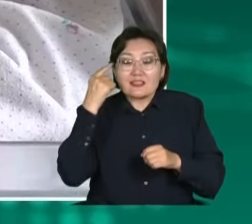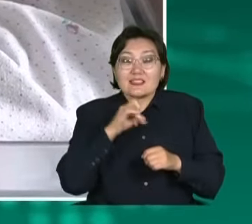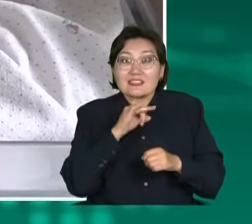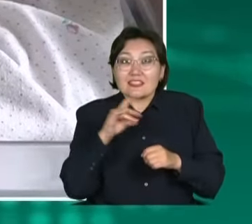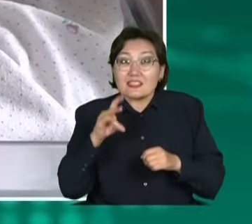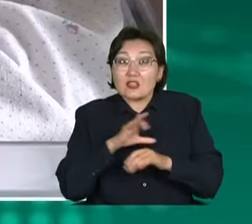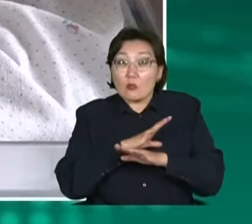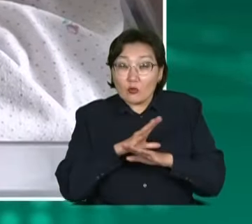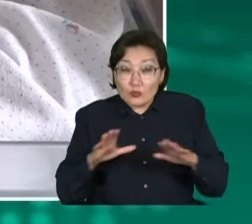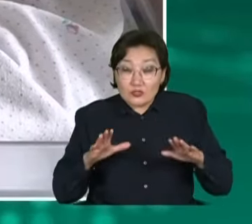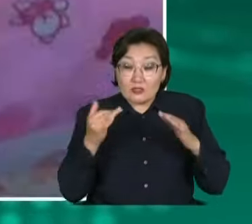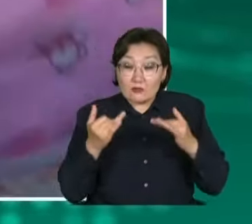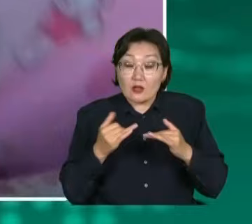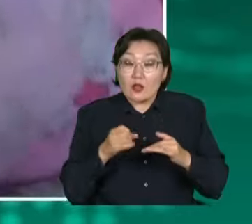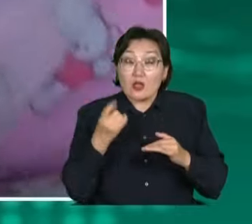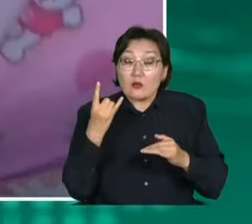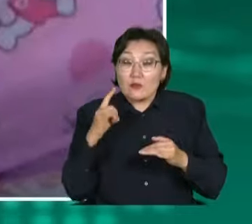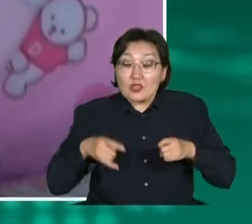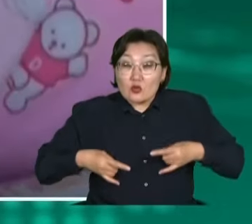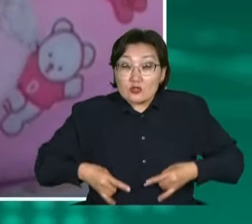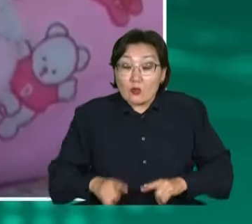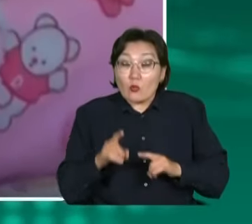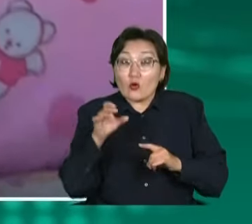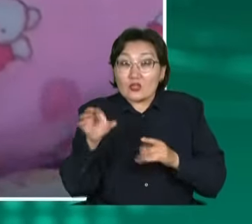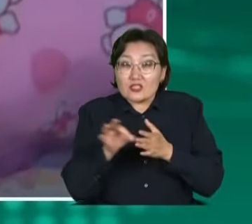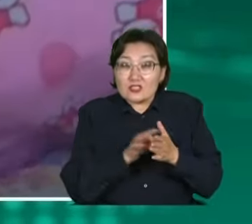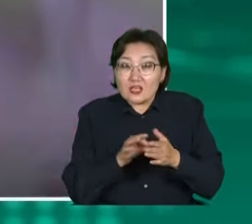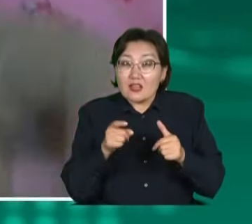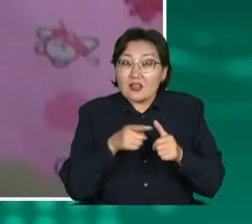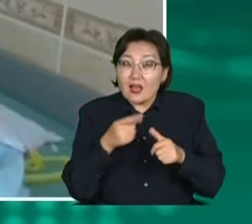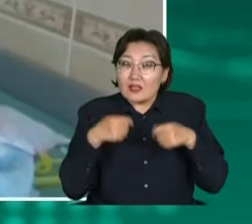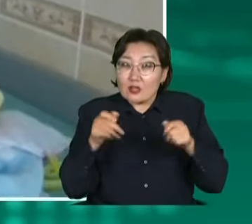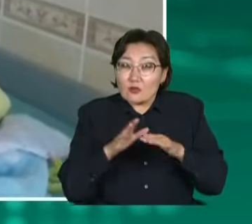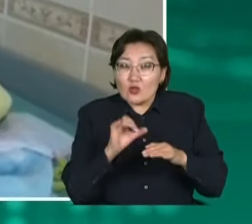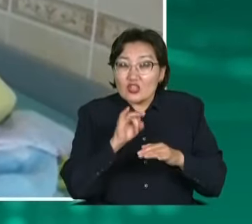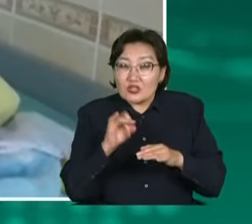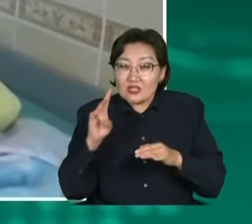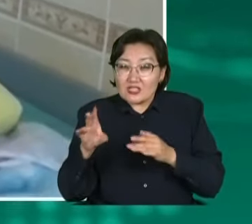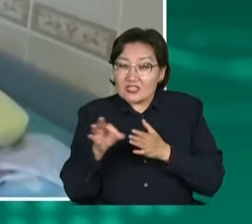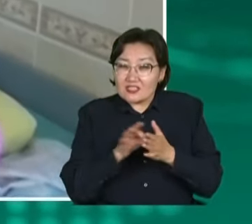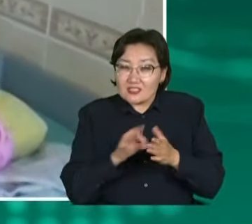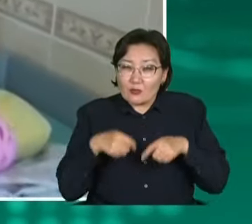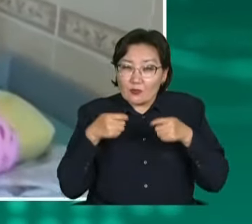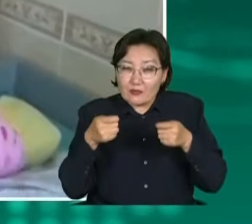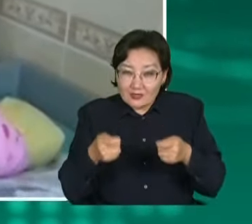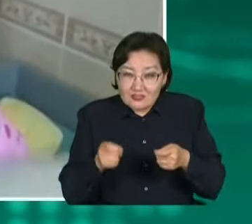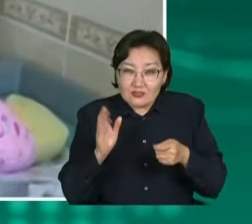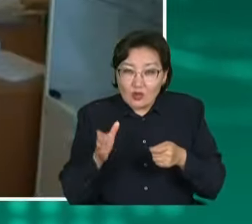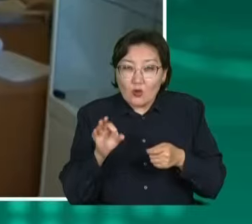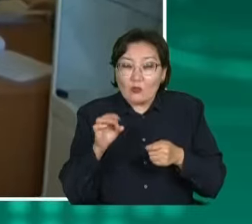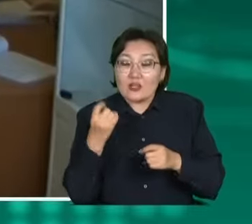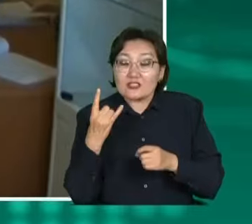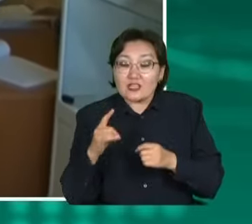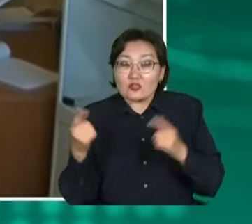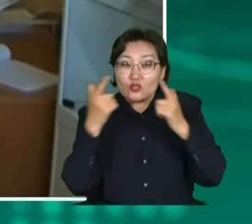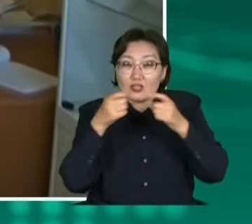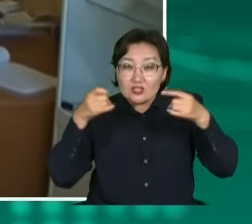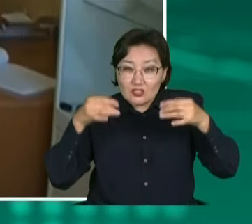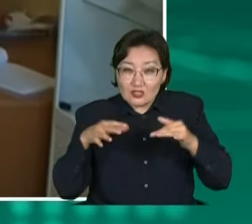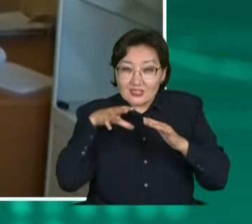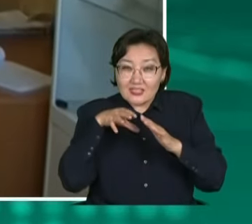нөмірі болмаған. Енді бала туа салысымен оған ат қойылмаса да жеке сәйкестендіру нөмірі беріледі де ол ақпараттық